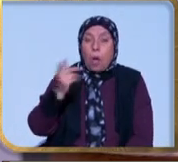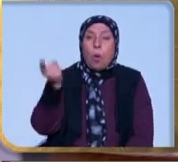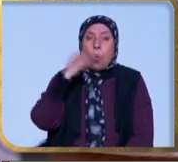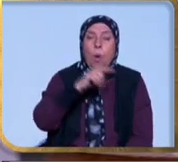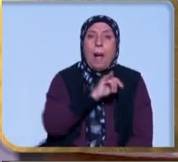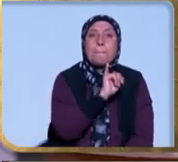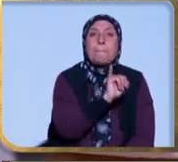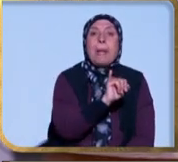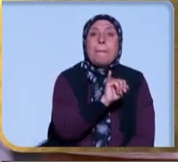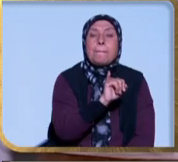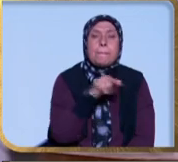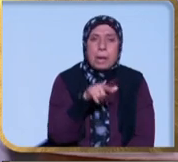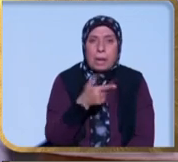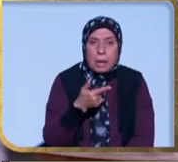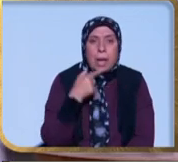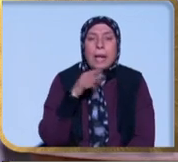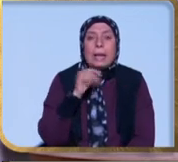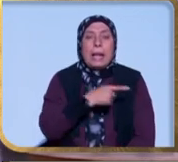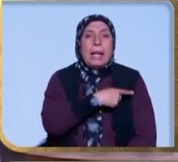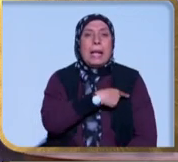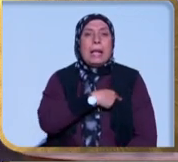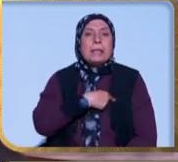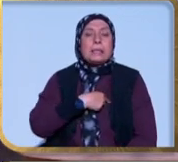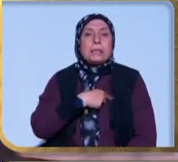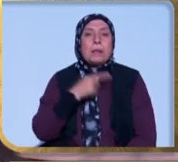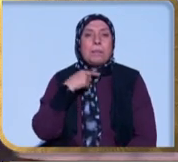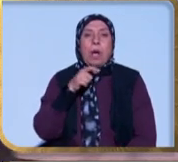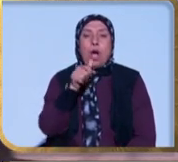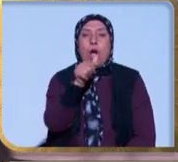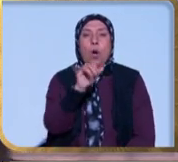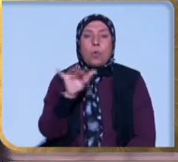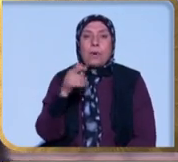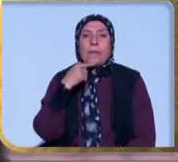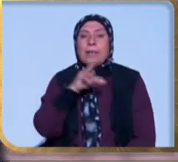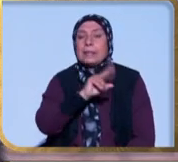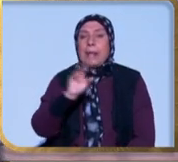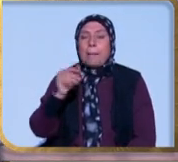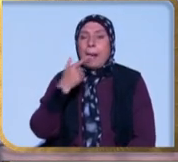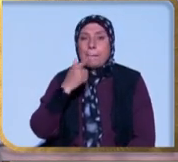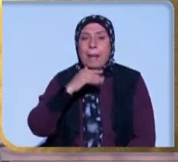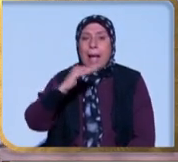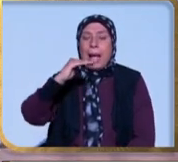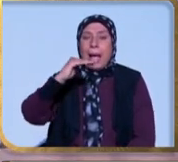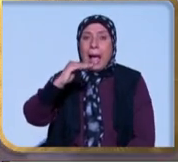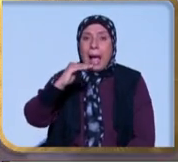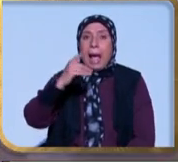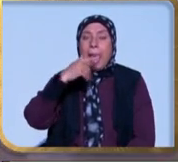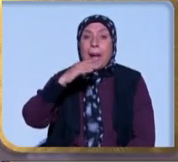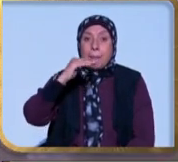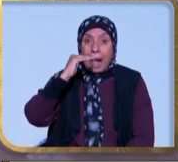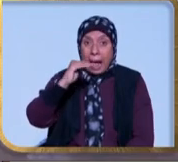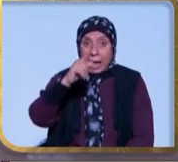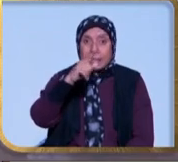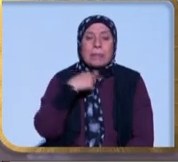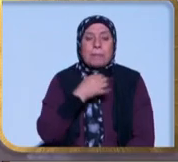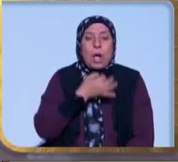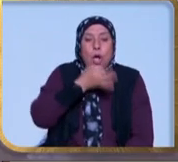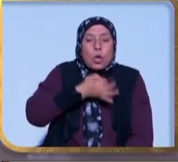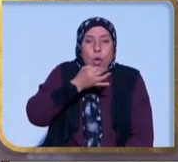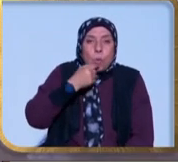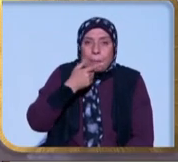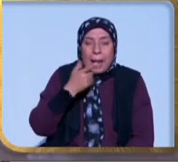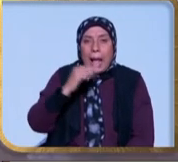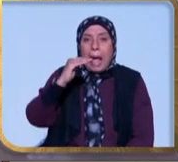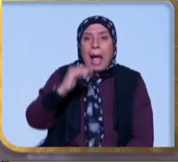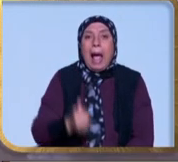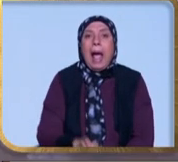فإحنا بننطق المسمى بتاع الحرف حاء والنطق حاء، فإحنا في القراءة